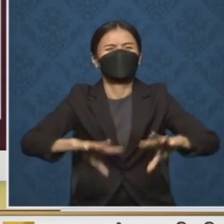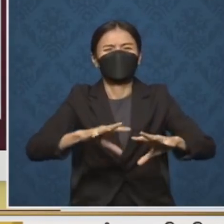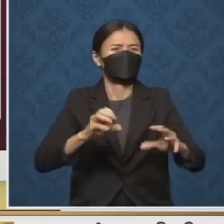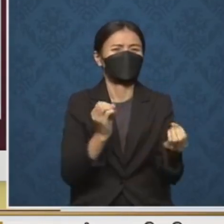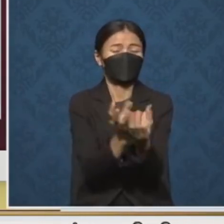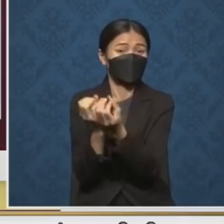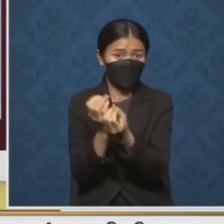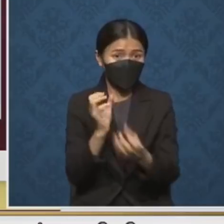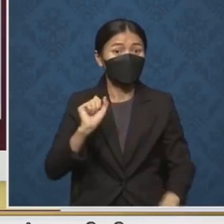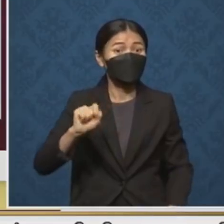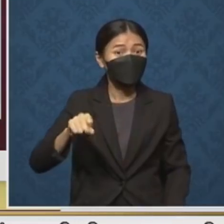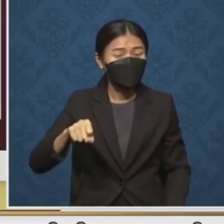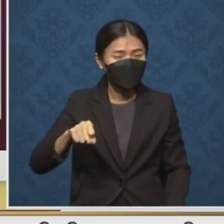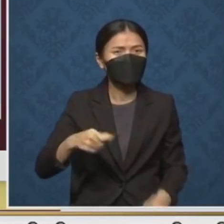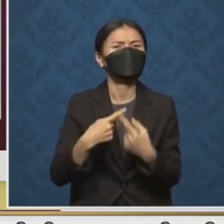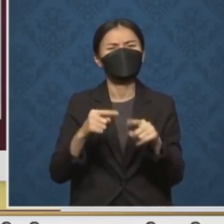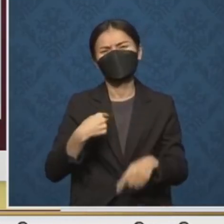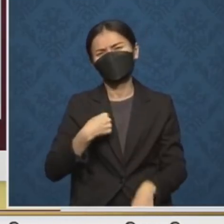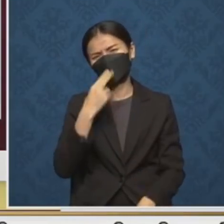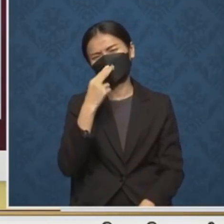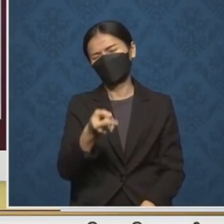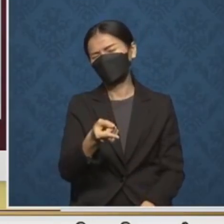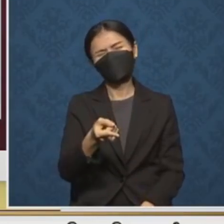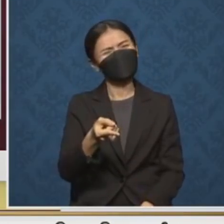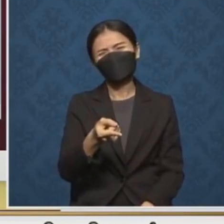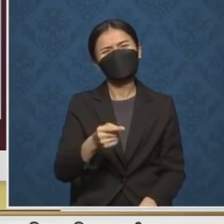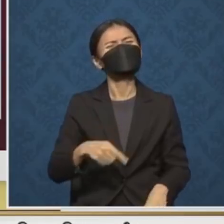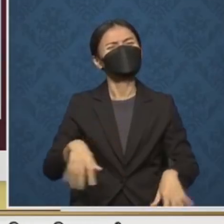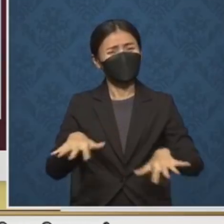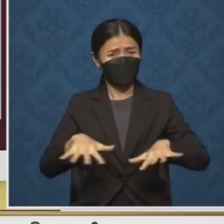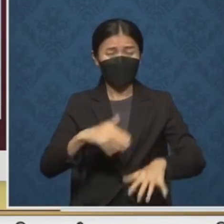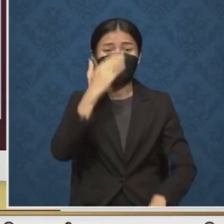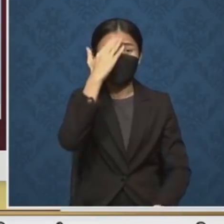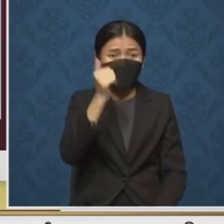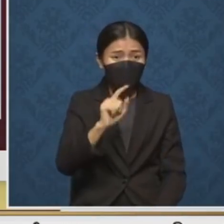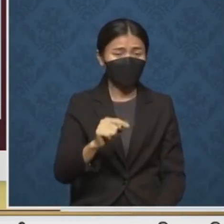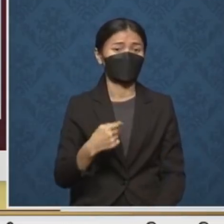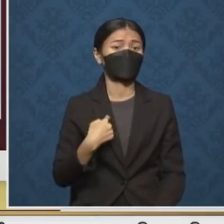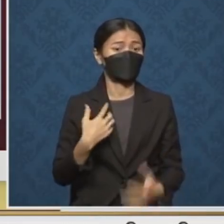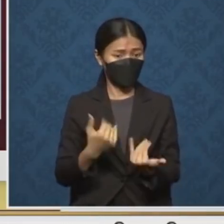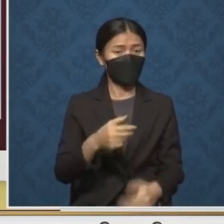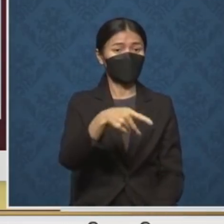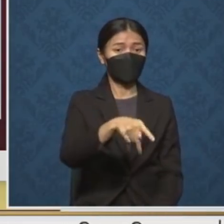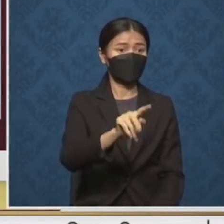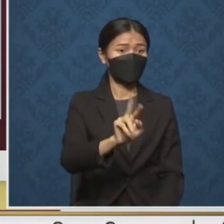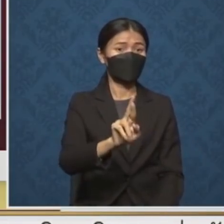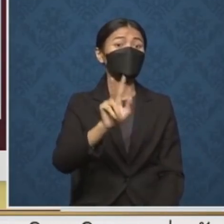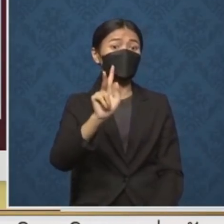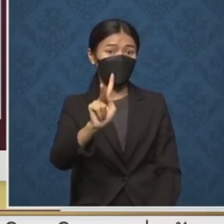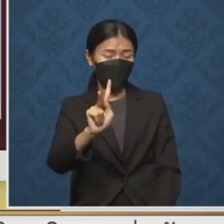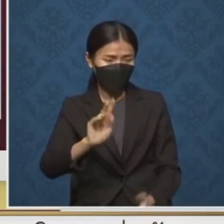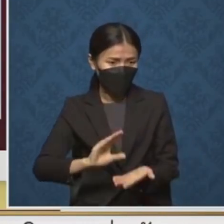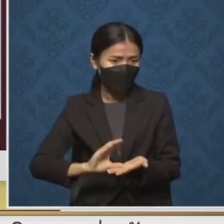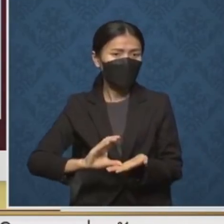ฉันเองไม่ได้กังวลมากเพราะว่าสภาแห่งนี้เองก็เพิ่งจะอนุมัติพ.ร.ก.ให้อำนาจกระทรวงการคลังกู้เงินไปอีก 500,000 ล้านบ